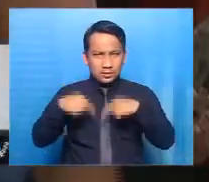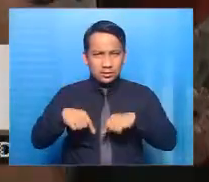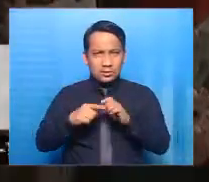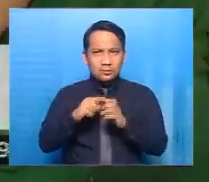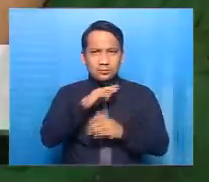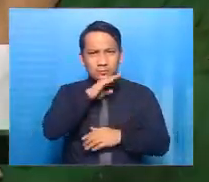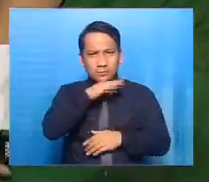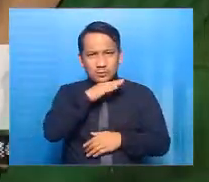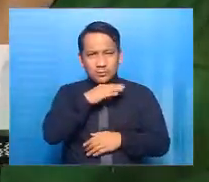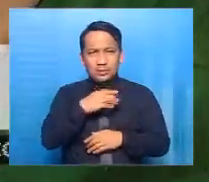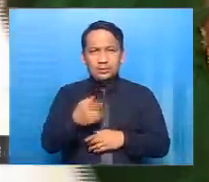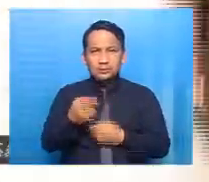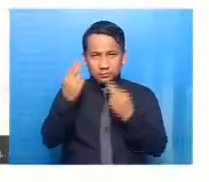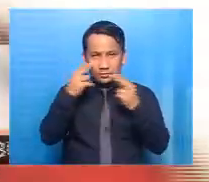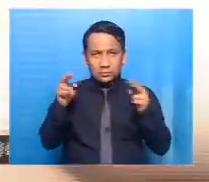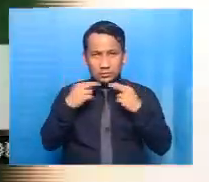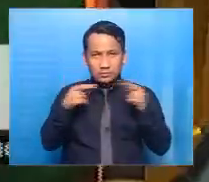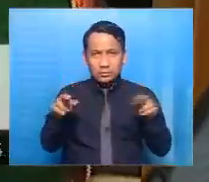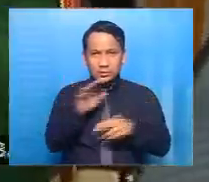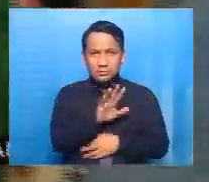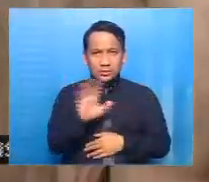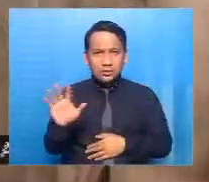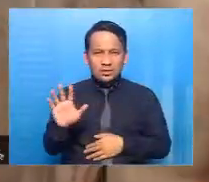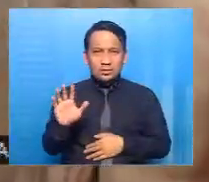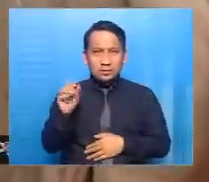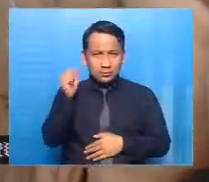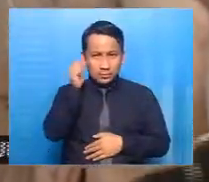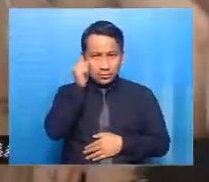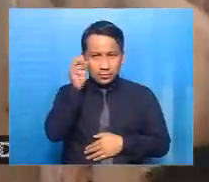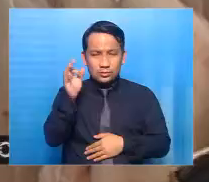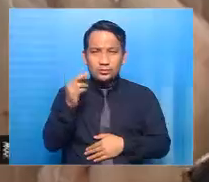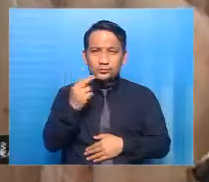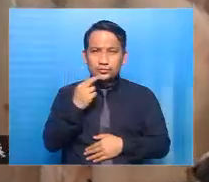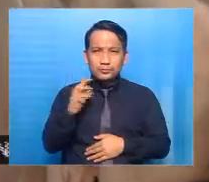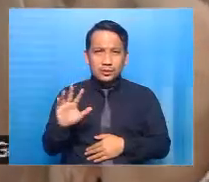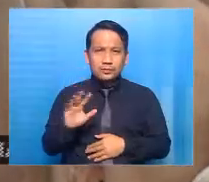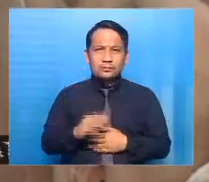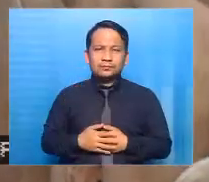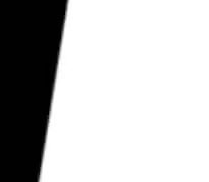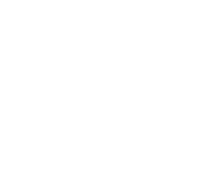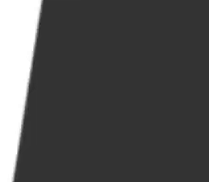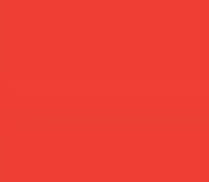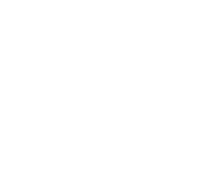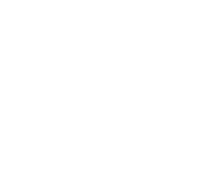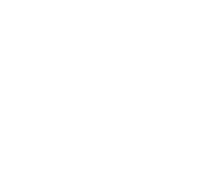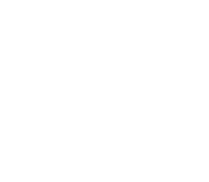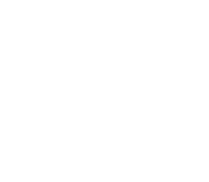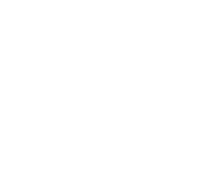baboy. Nagbabalita mula sa Frontline, Shaila Francisco, News 5.